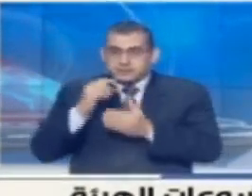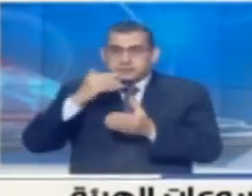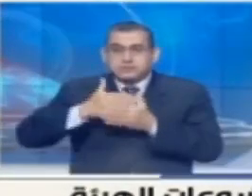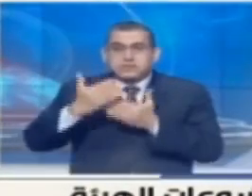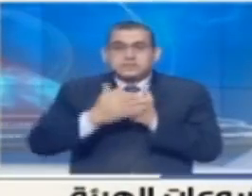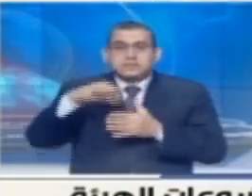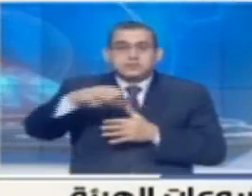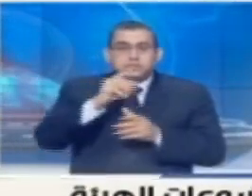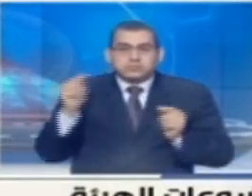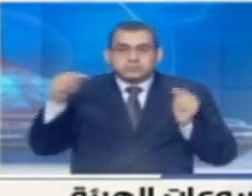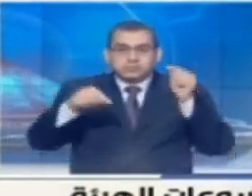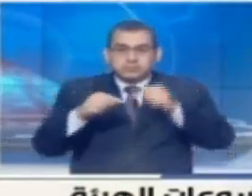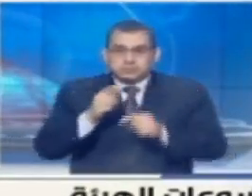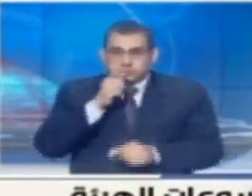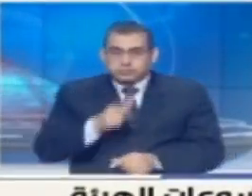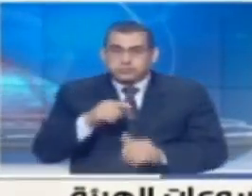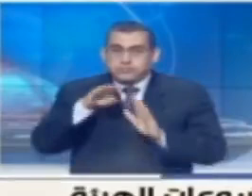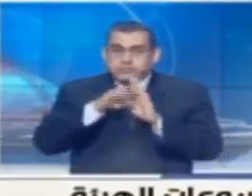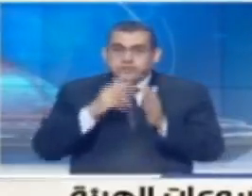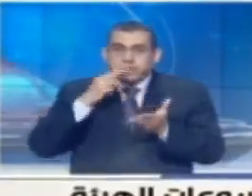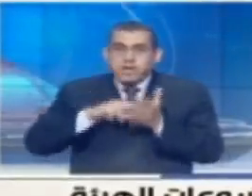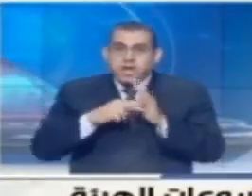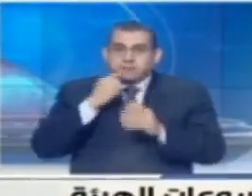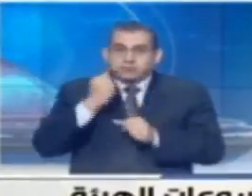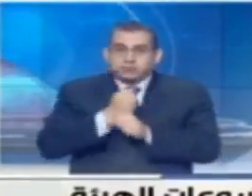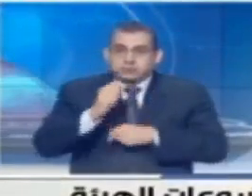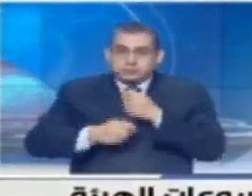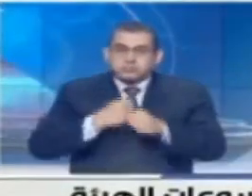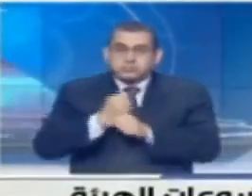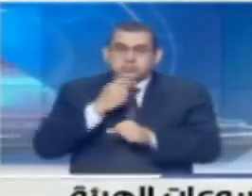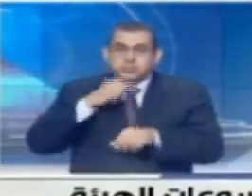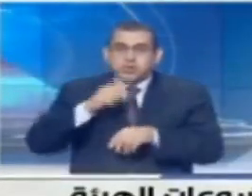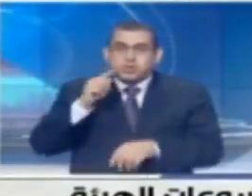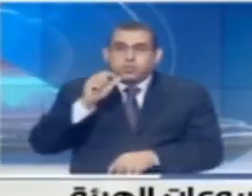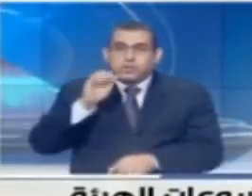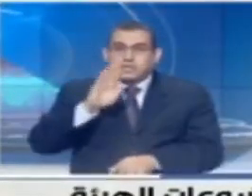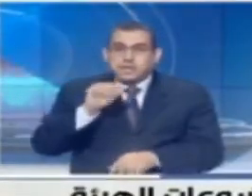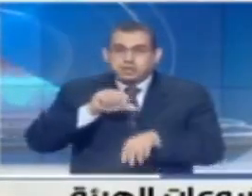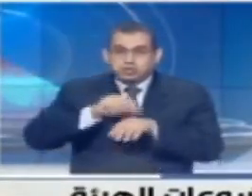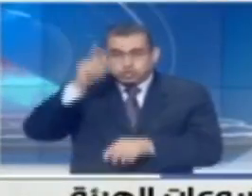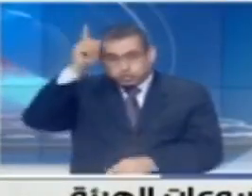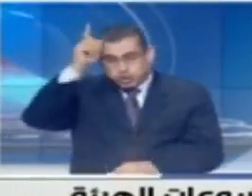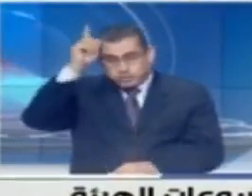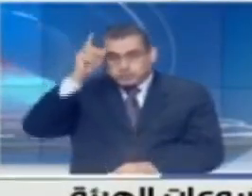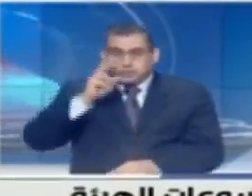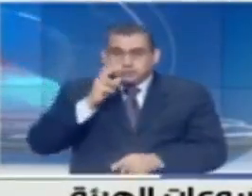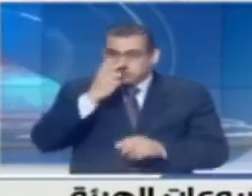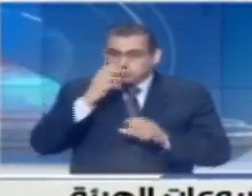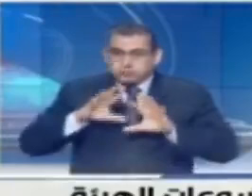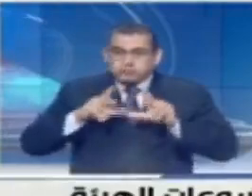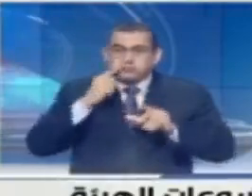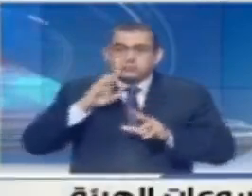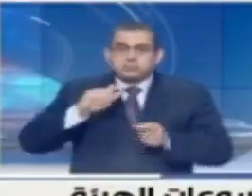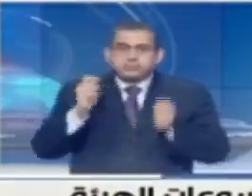المختلفة، كما تم استعراض عملية التطوير الجارية بمنطقة الرويسات في شرم الشيخ، حيث وجه الرئيس